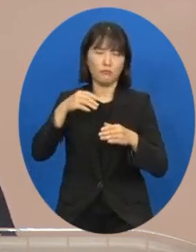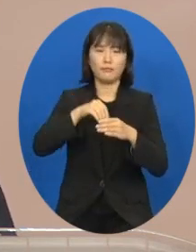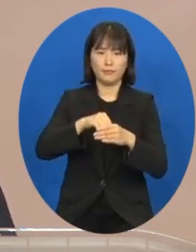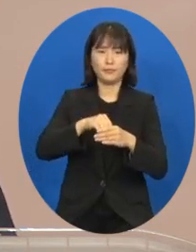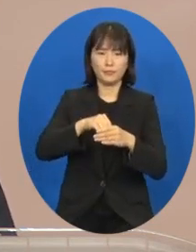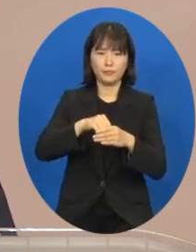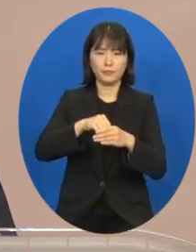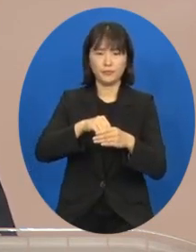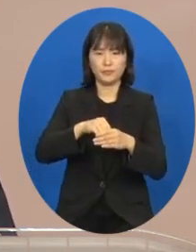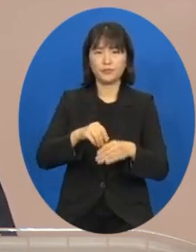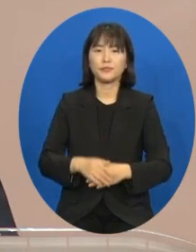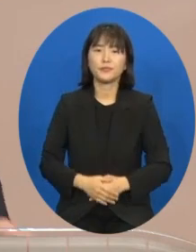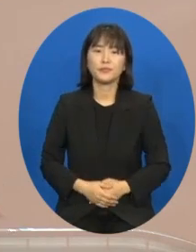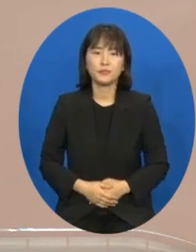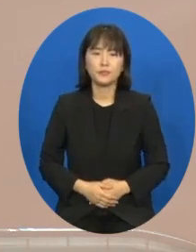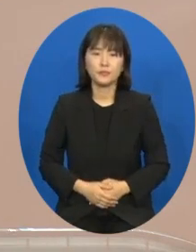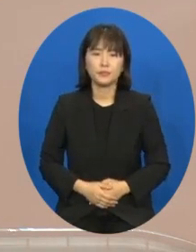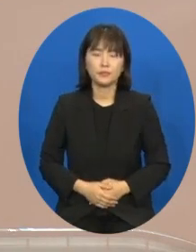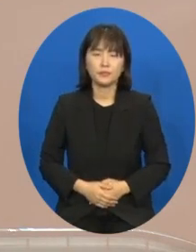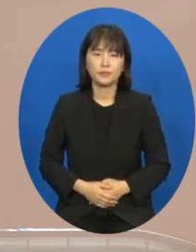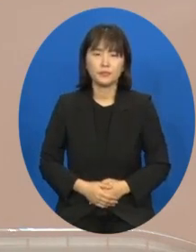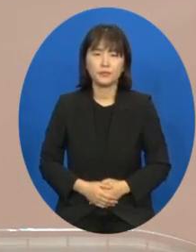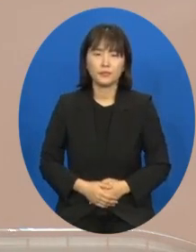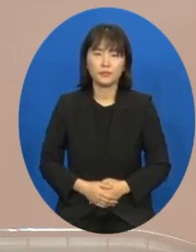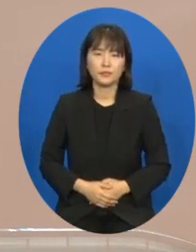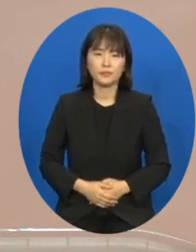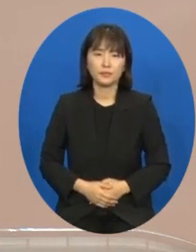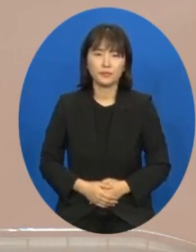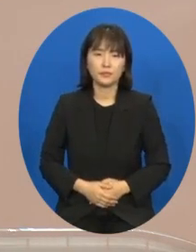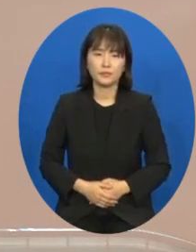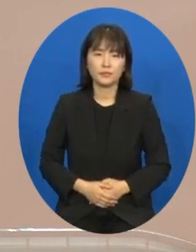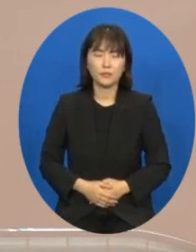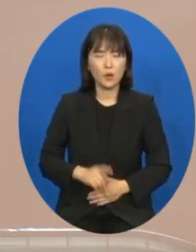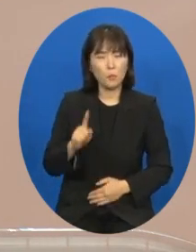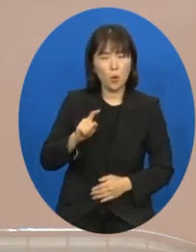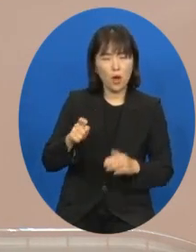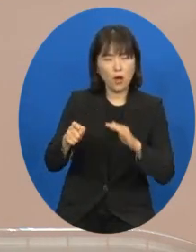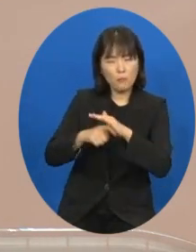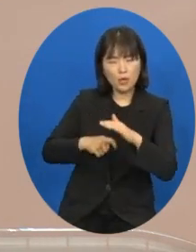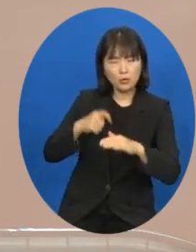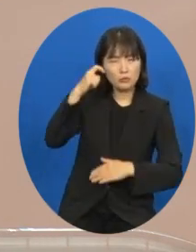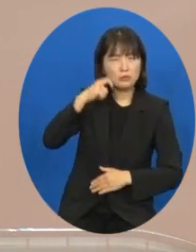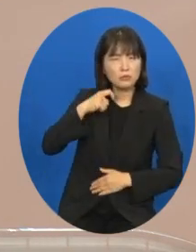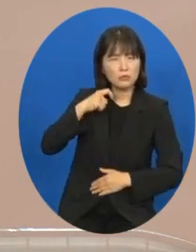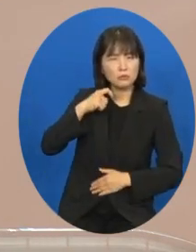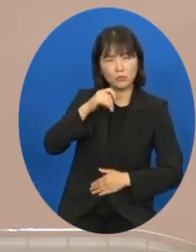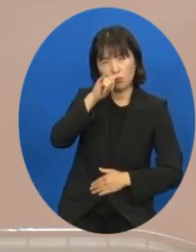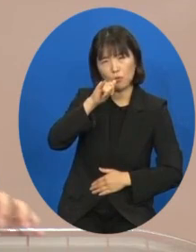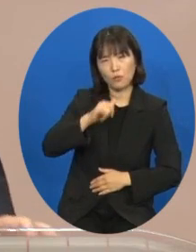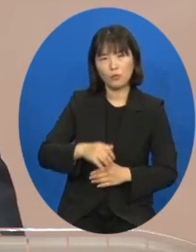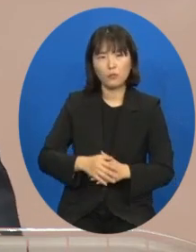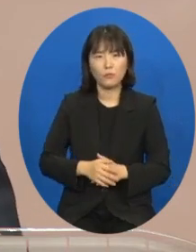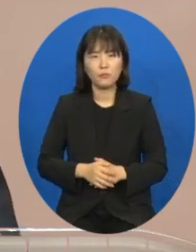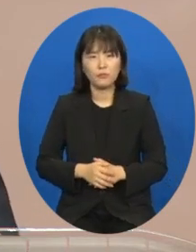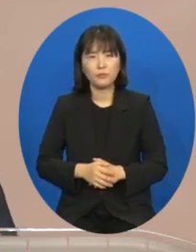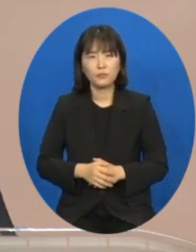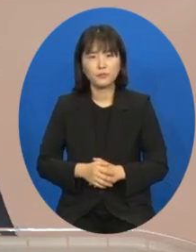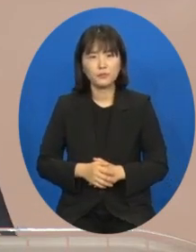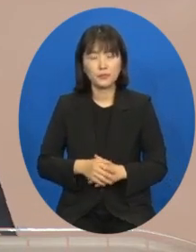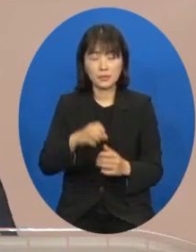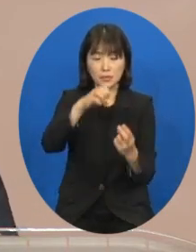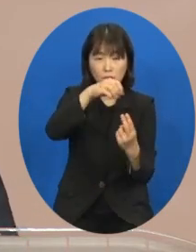담겨져 있었습니다. 마치 뭔가 뺏긴 것 같은 느낌이 든 거죠. 그